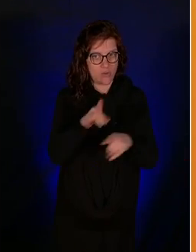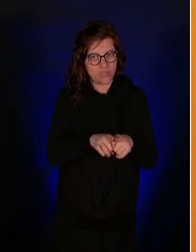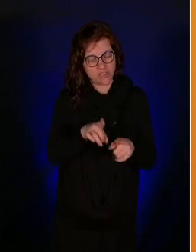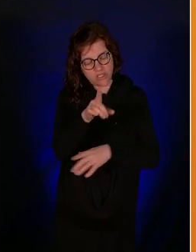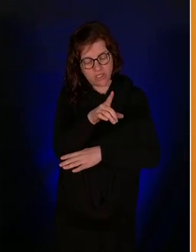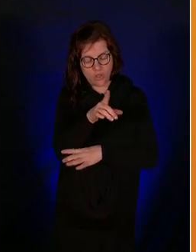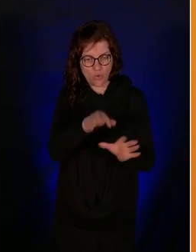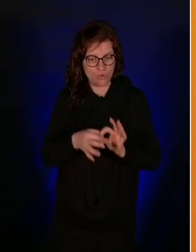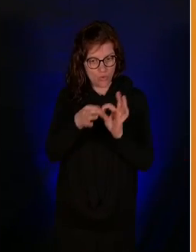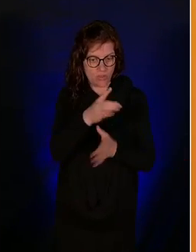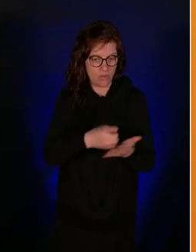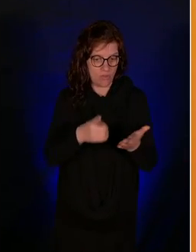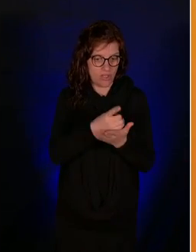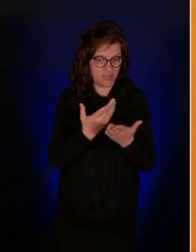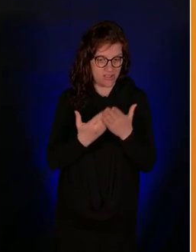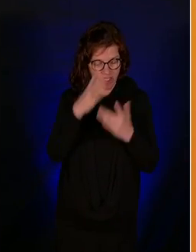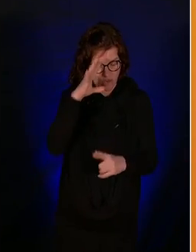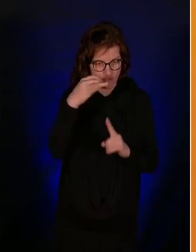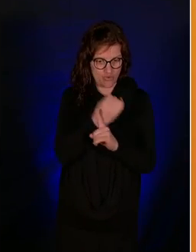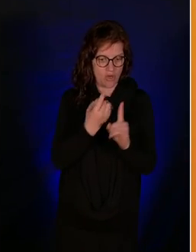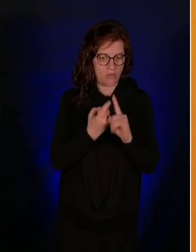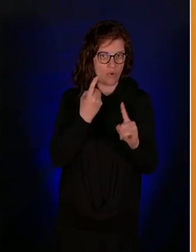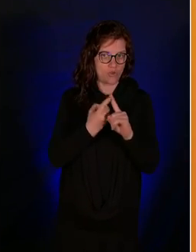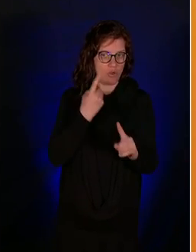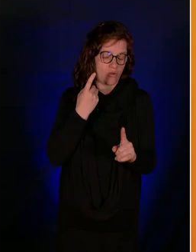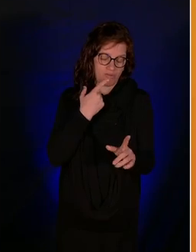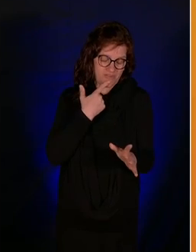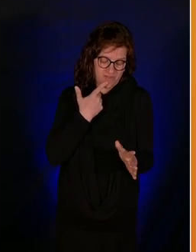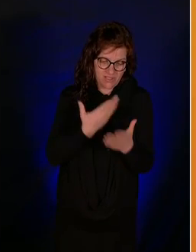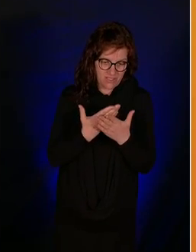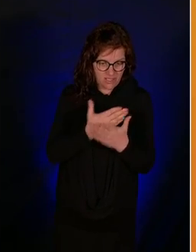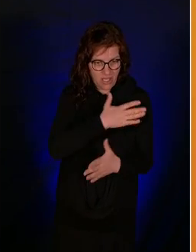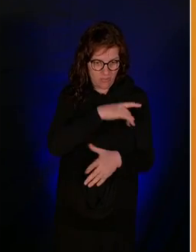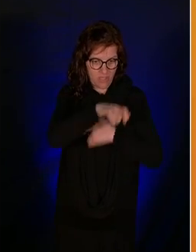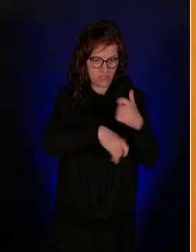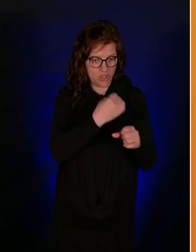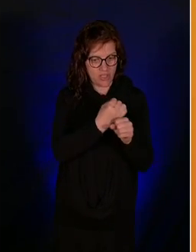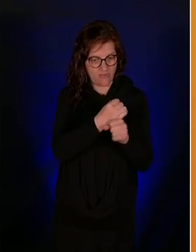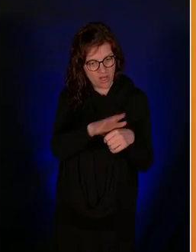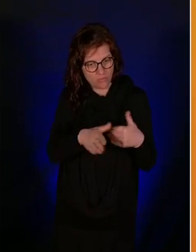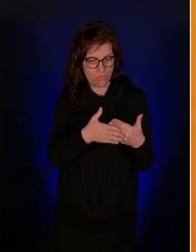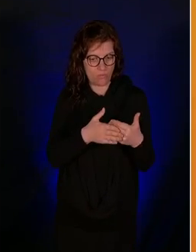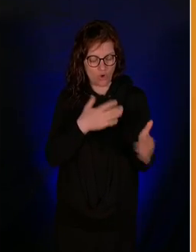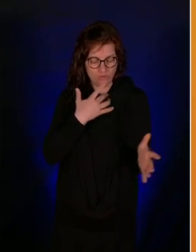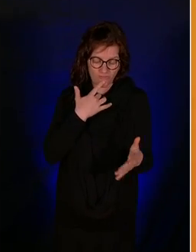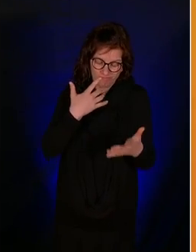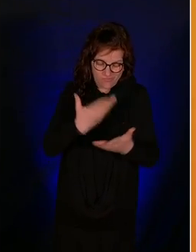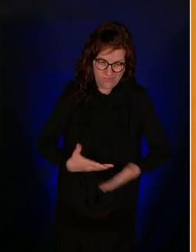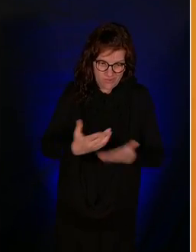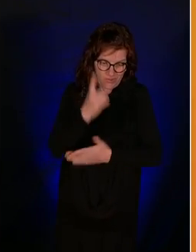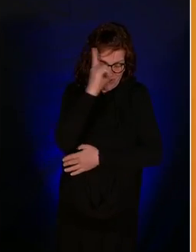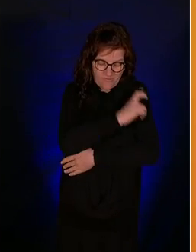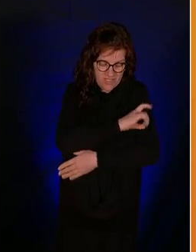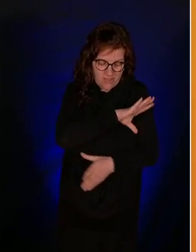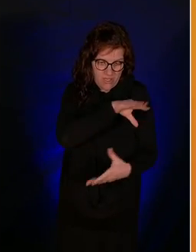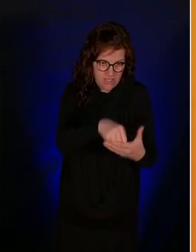parce que c'est un enjeu important pour le déploiement et la syndicalisation, d'être au plus proche des travailleurs, avec toutes les difficultés que ça implique. Je n'ai pas de solution à apporter